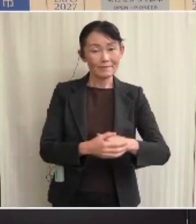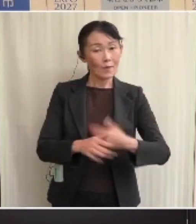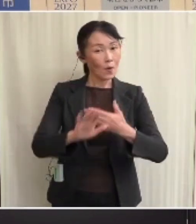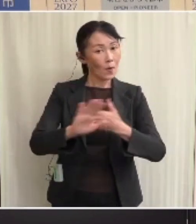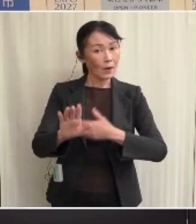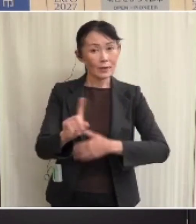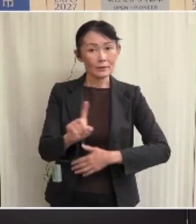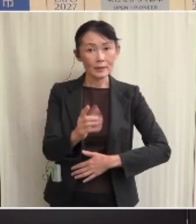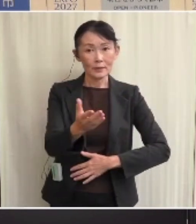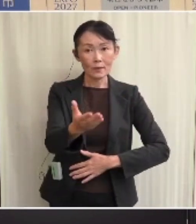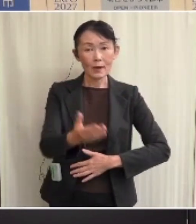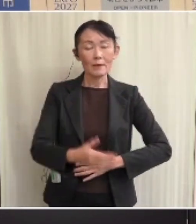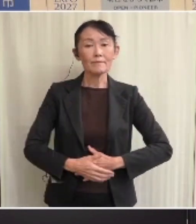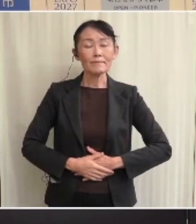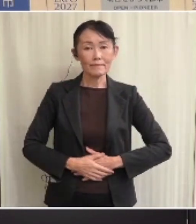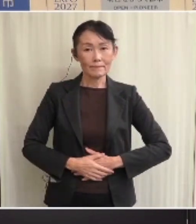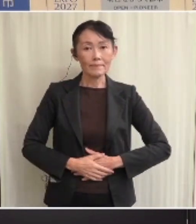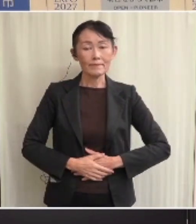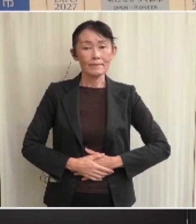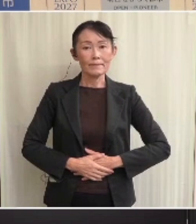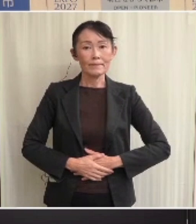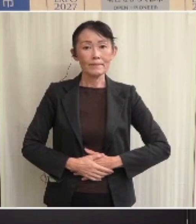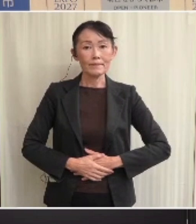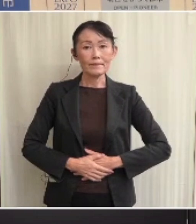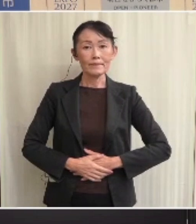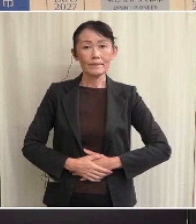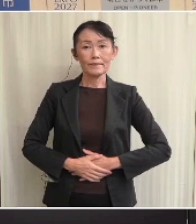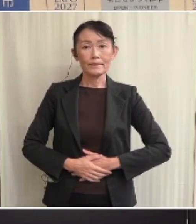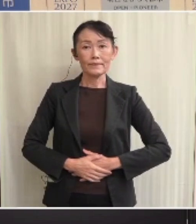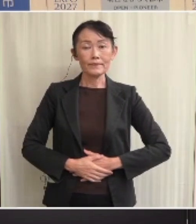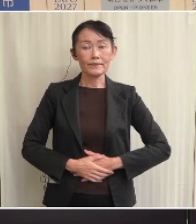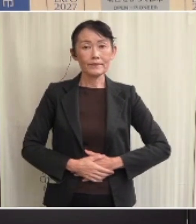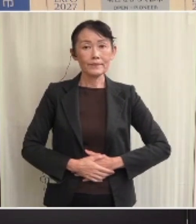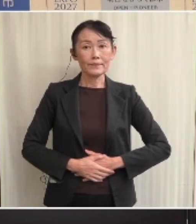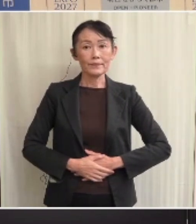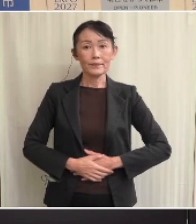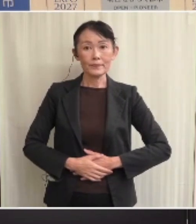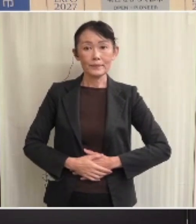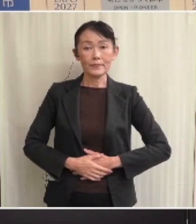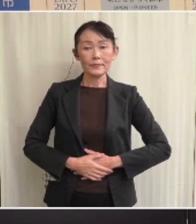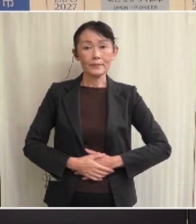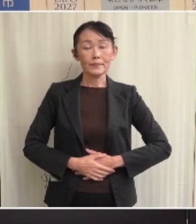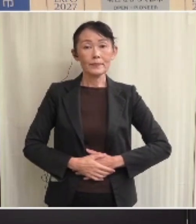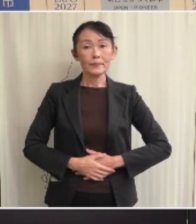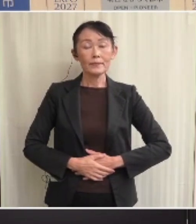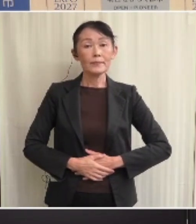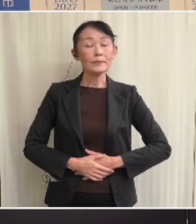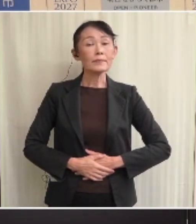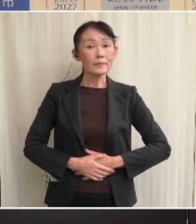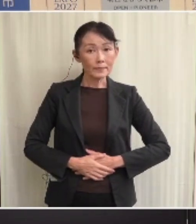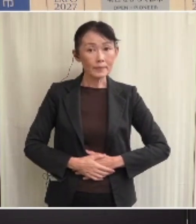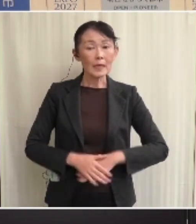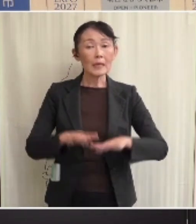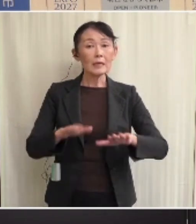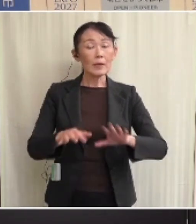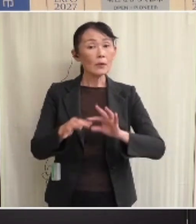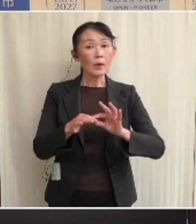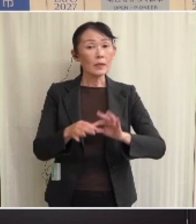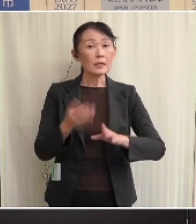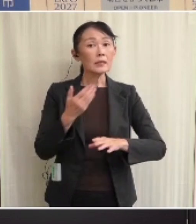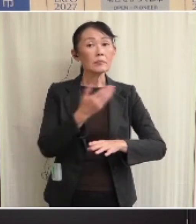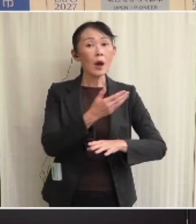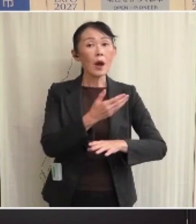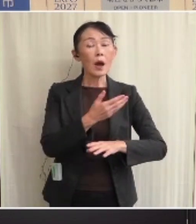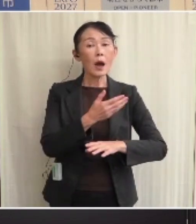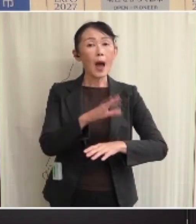よろしいでしょうか。はい、では、 すいません、ありがとうございます。今の関連して万